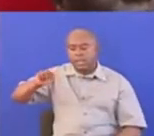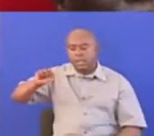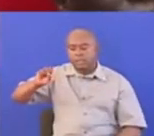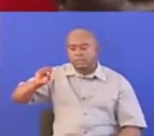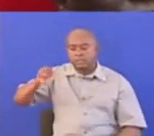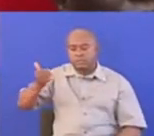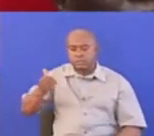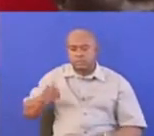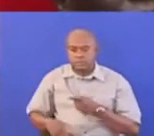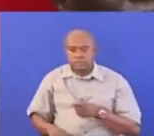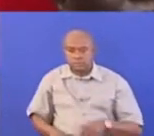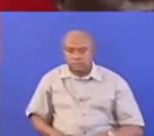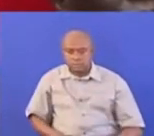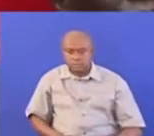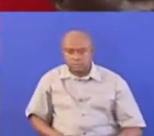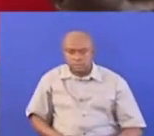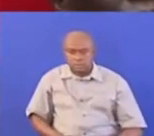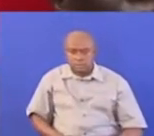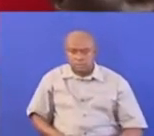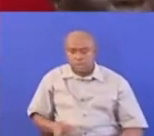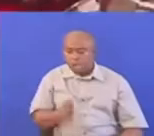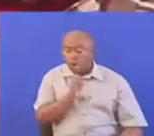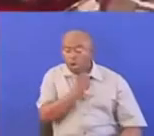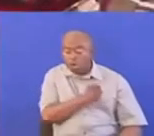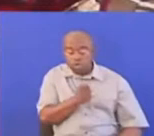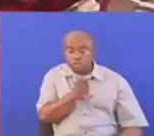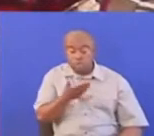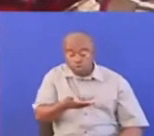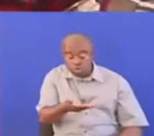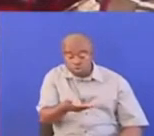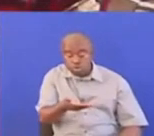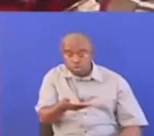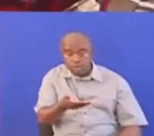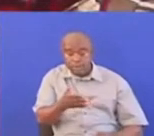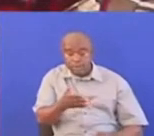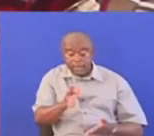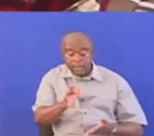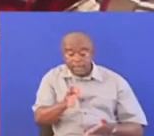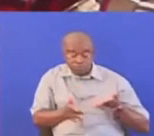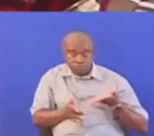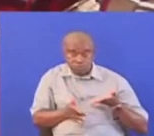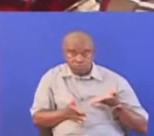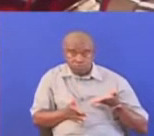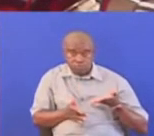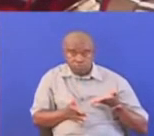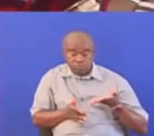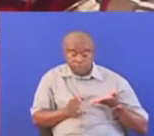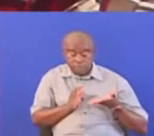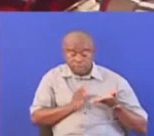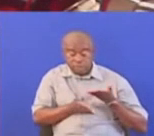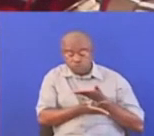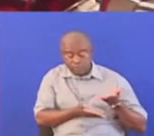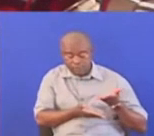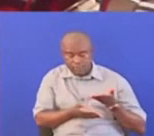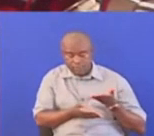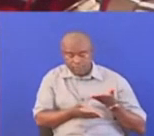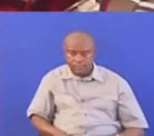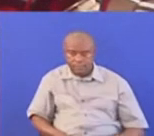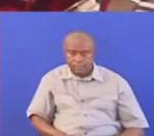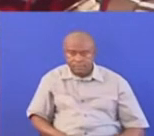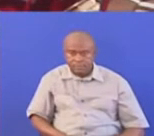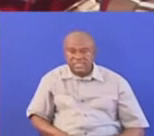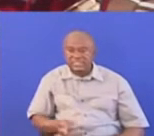Kanyasu, hicho kisemeo chako ukishika na mkono wa kulia kwako kinazuiwa hicho kisemeo,